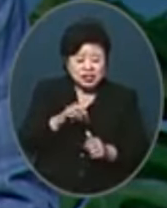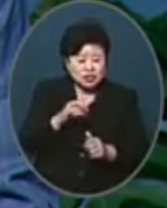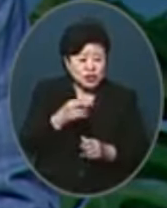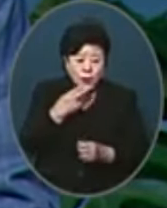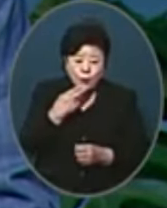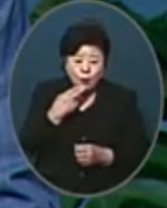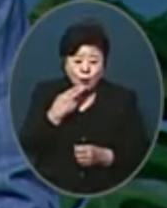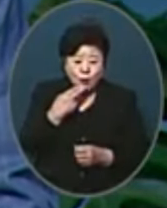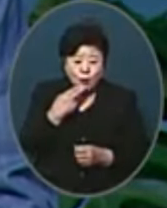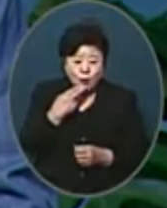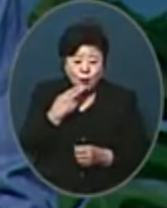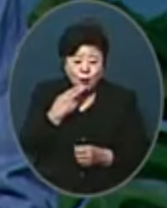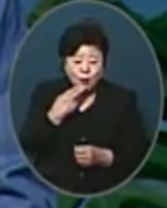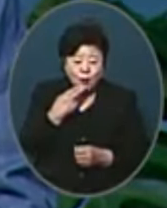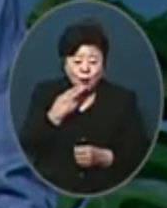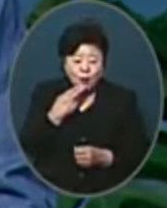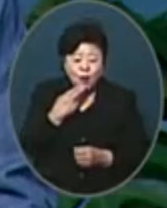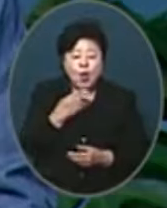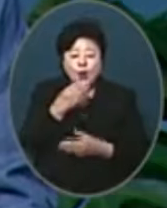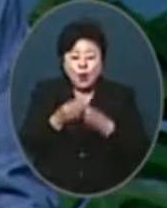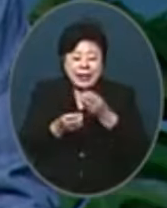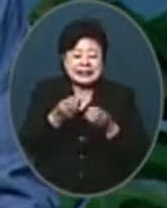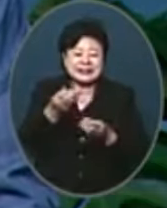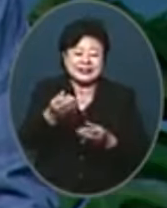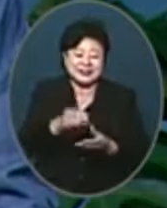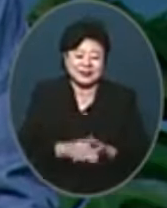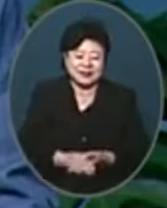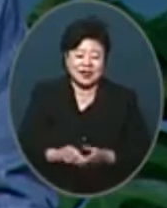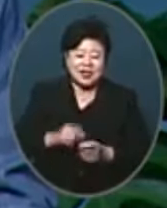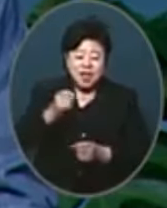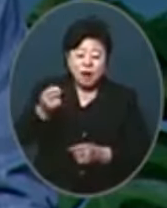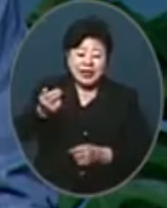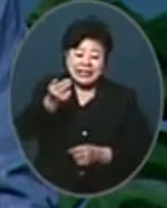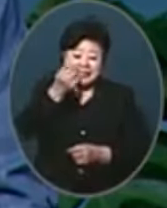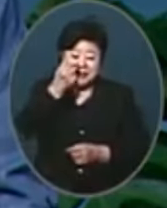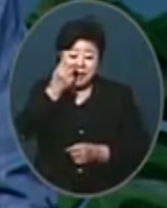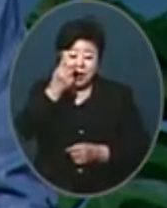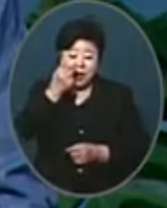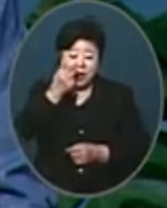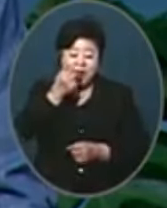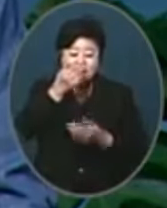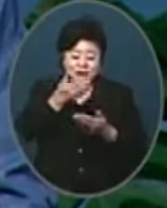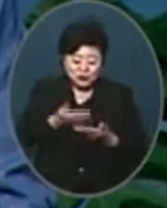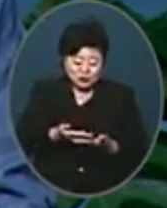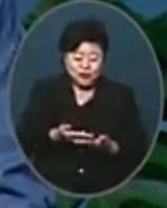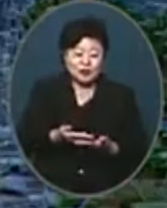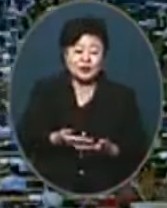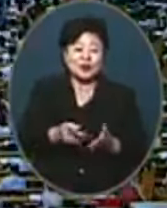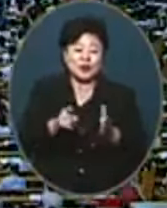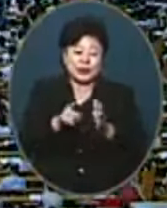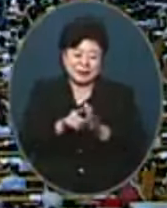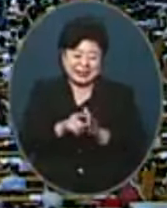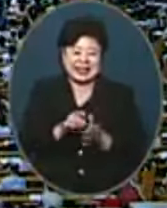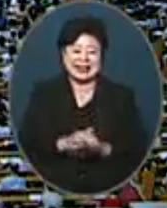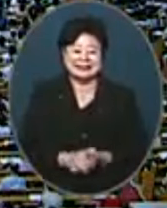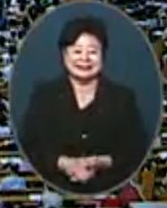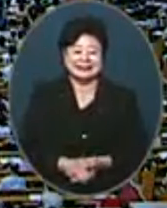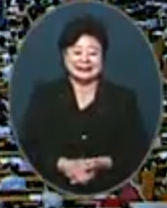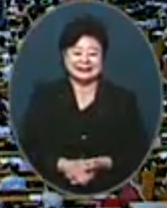아니하시고 은장 회개시켜서 영원한 생명을 얻게 하려고 노력하신 것을 우리가 볼 수